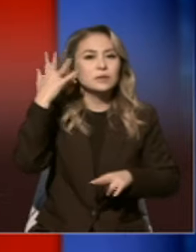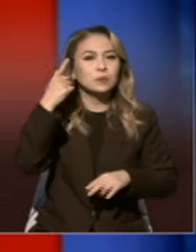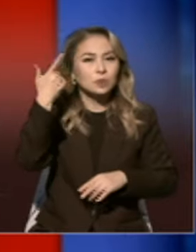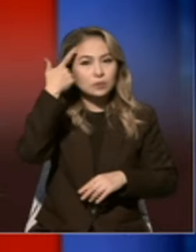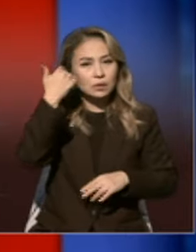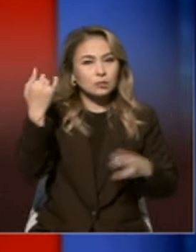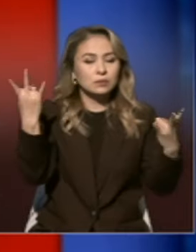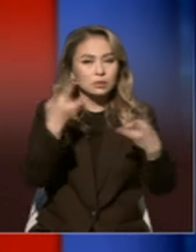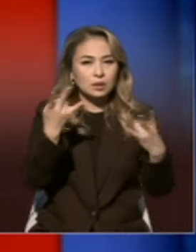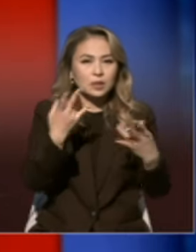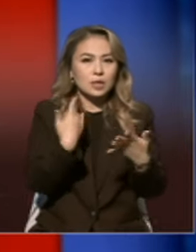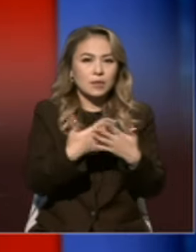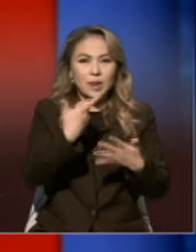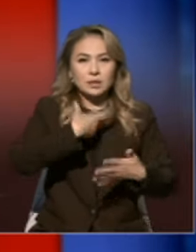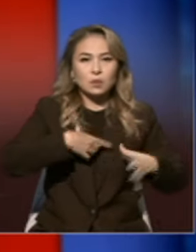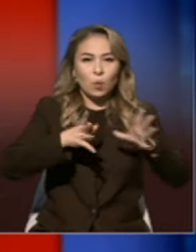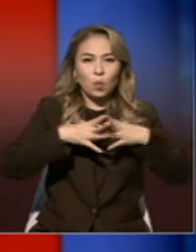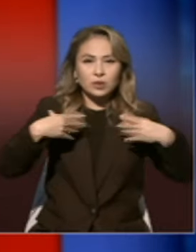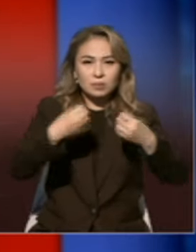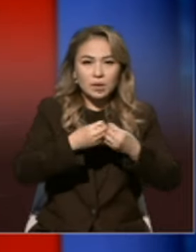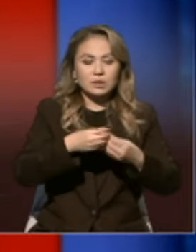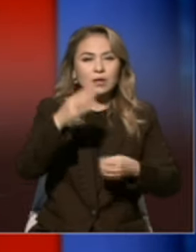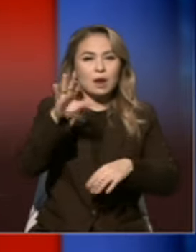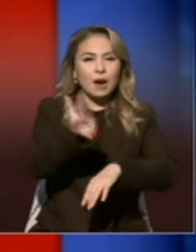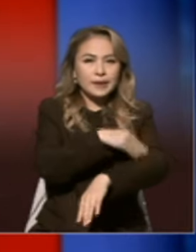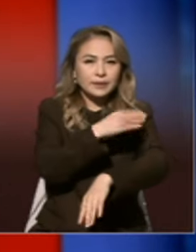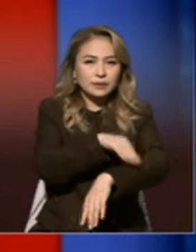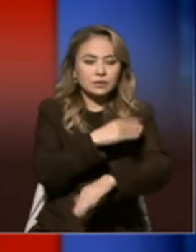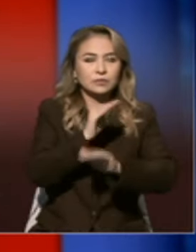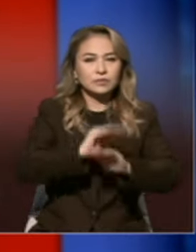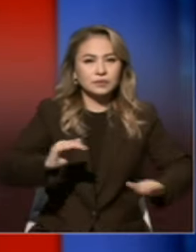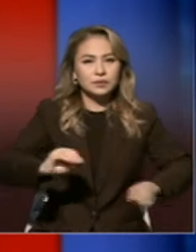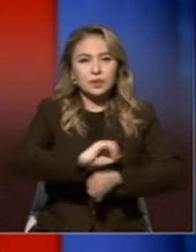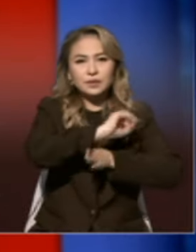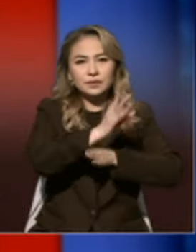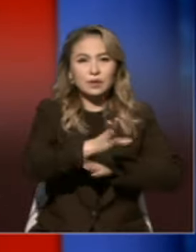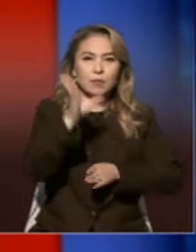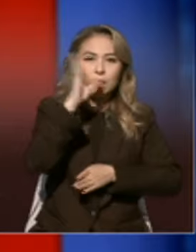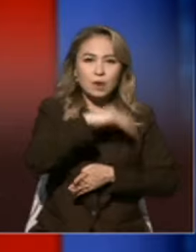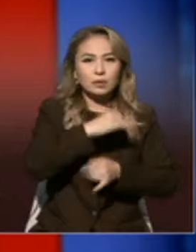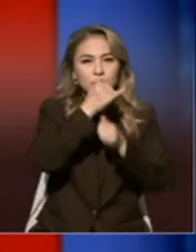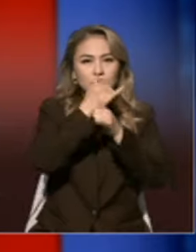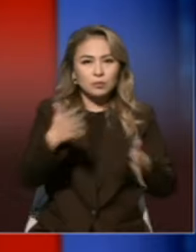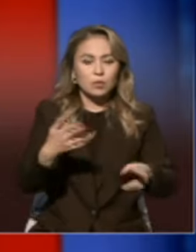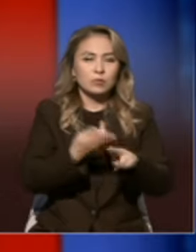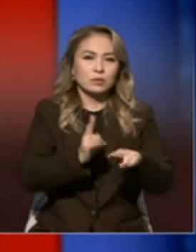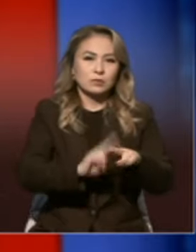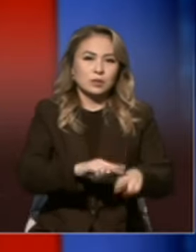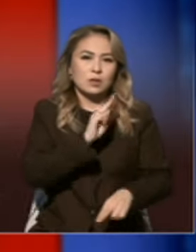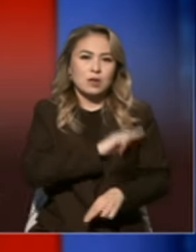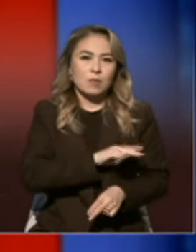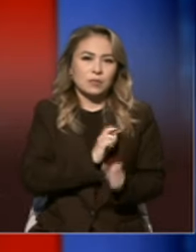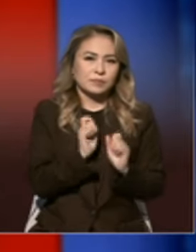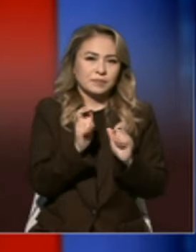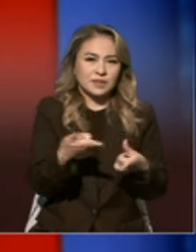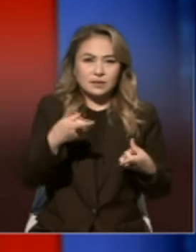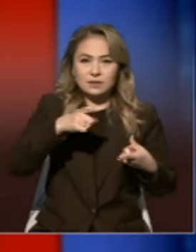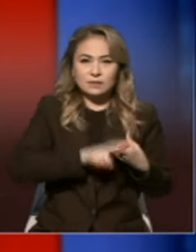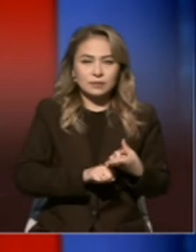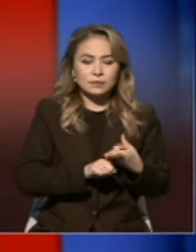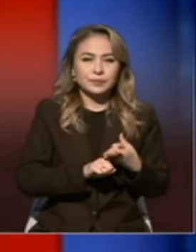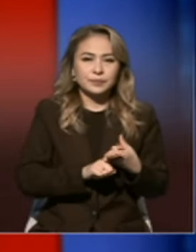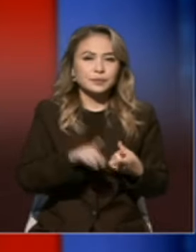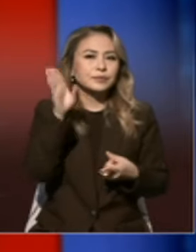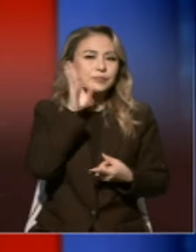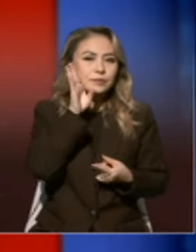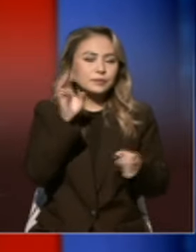керек. Ертеңгі күні өзінің отбасын, әйелін, бала шағасын асырай аламау деп бару керек. Дәл біз осы моментті біз шешпейінше бізде